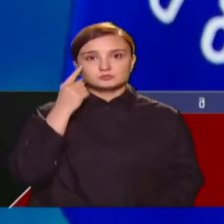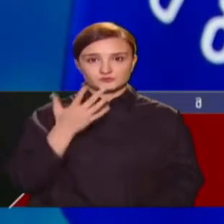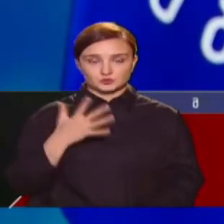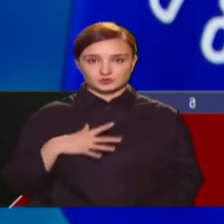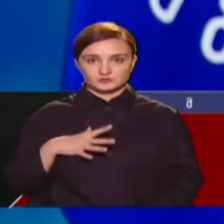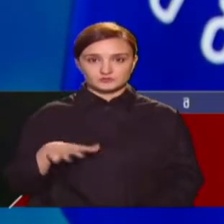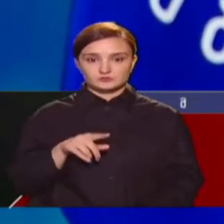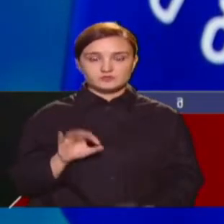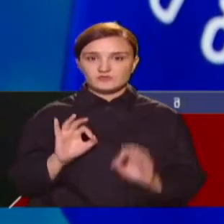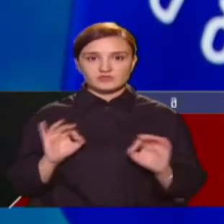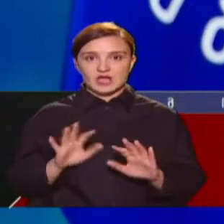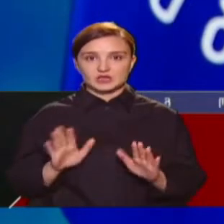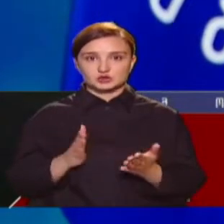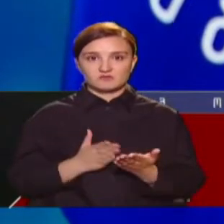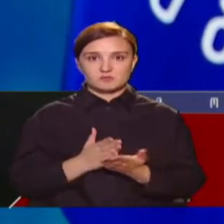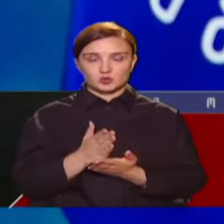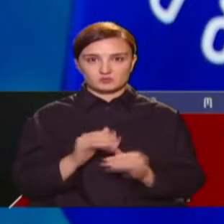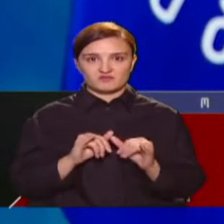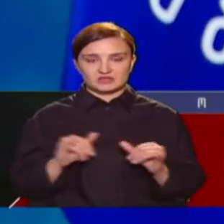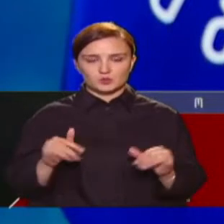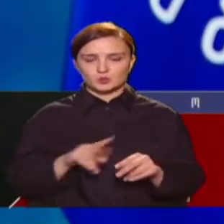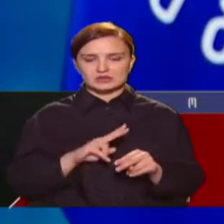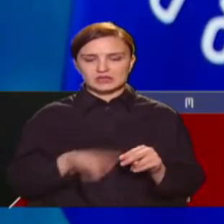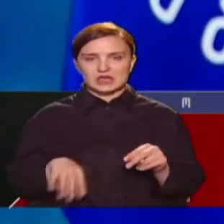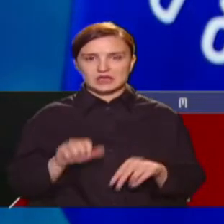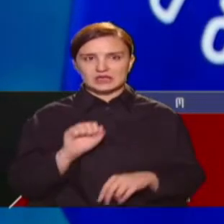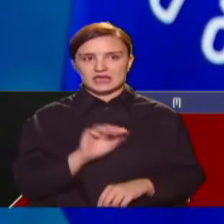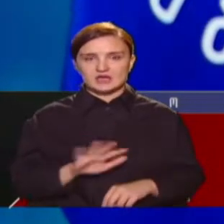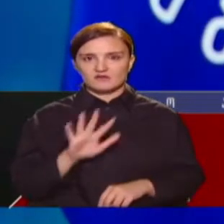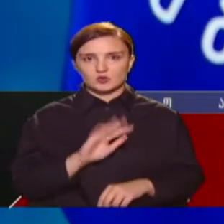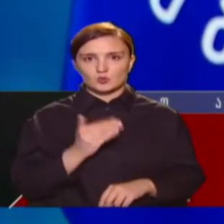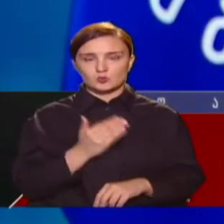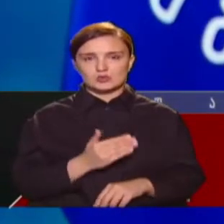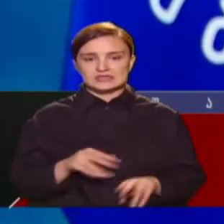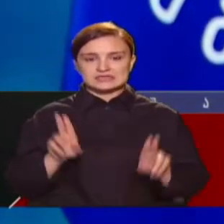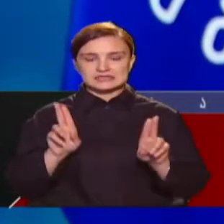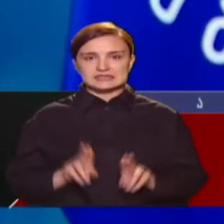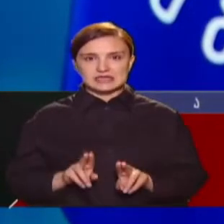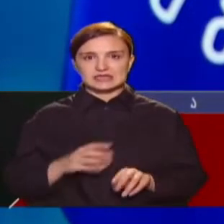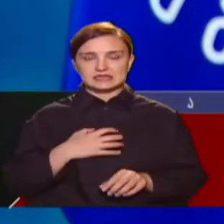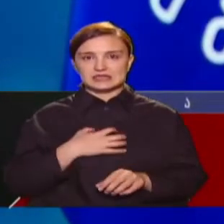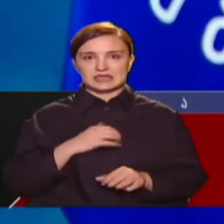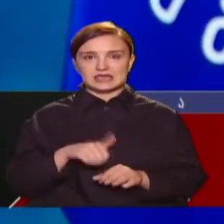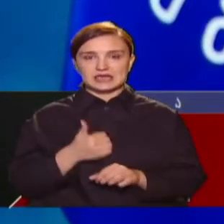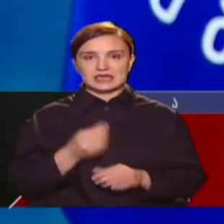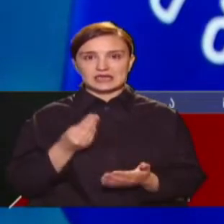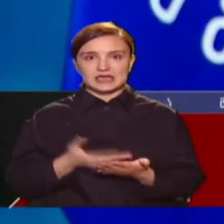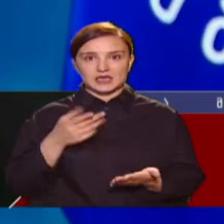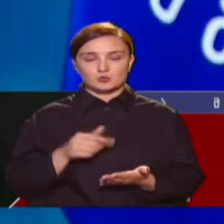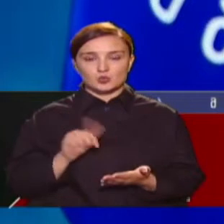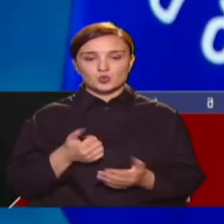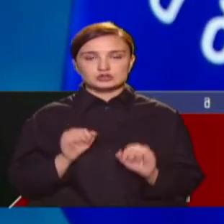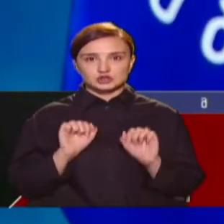მართლაც არასწორი მიმართულებით ვითარდება, თუ მან დაკარგა ევროპული სტანდარტი, ღირებულებები, თუ მან ევროპულობა დაკარგა,